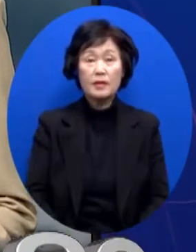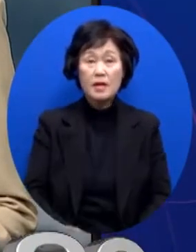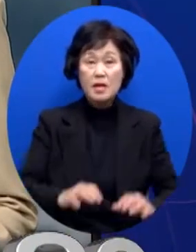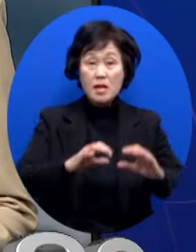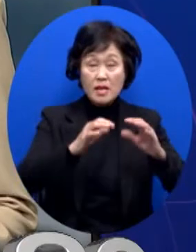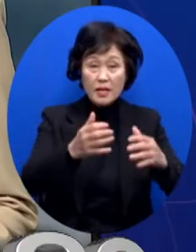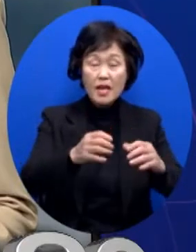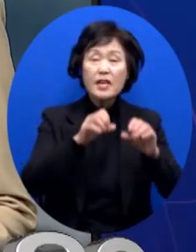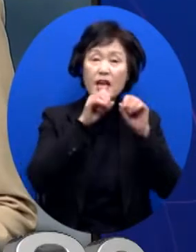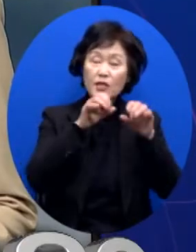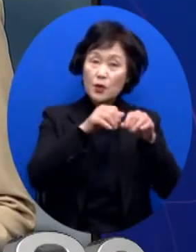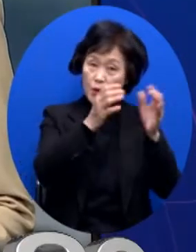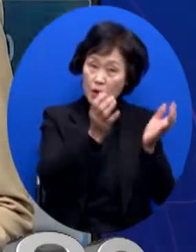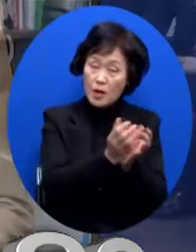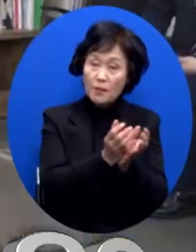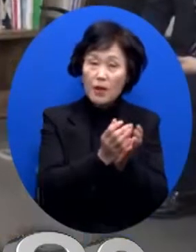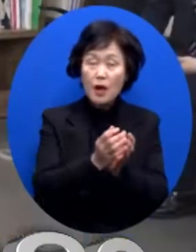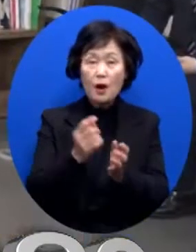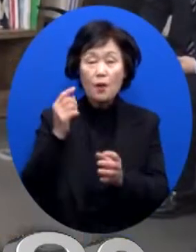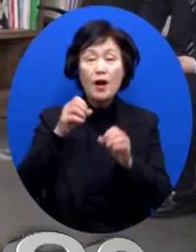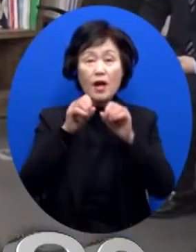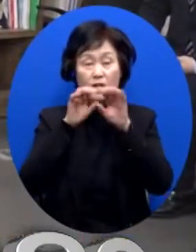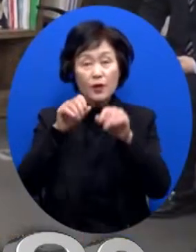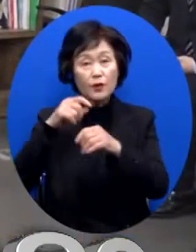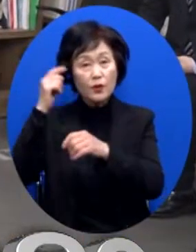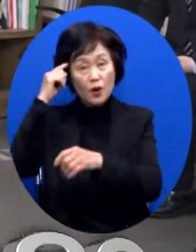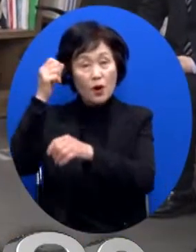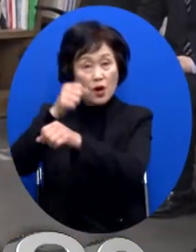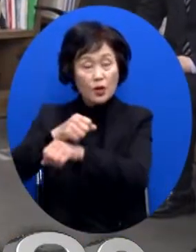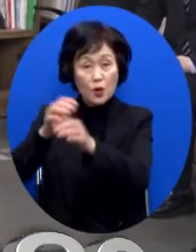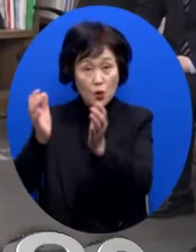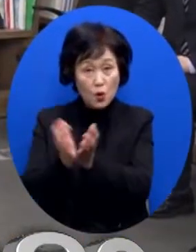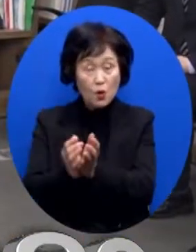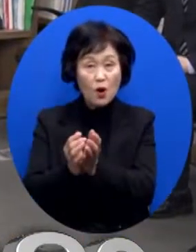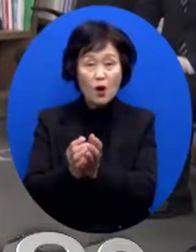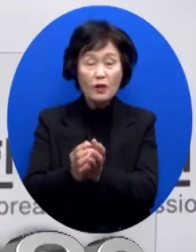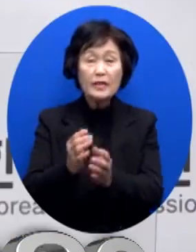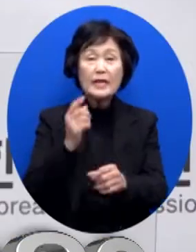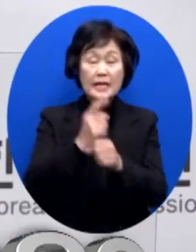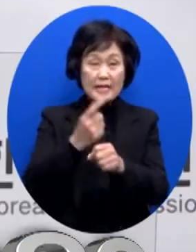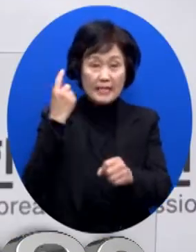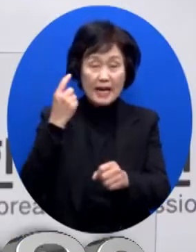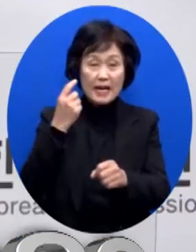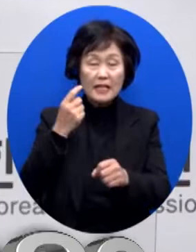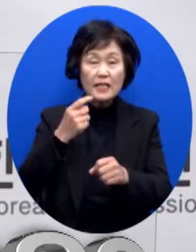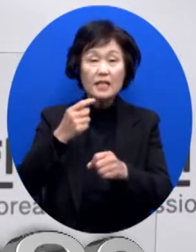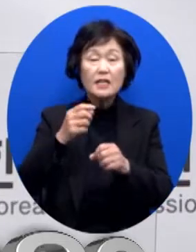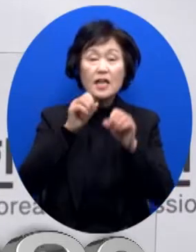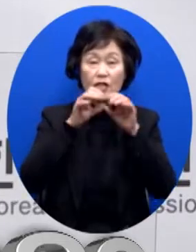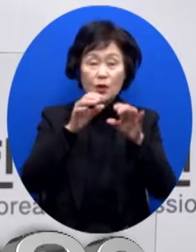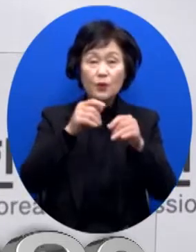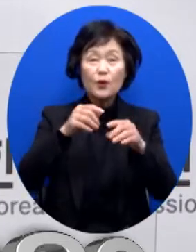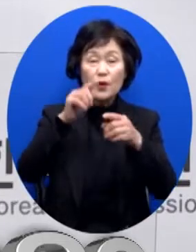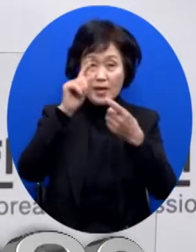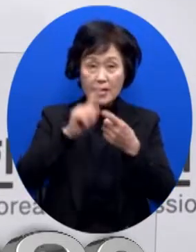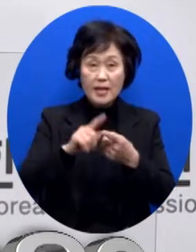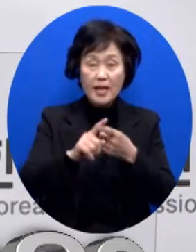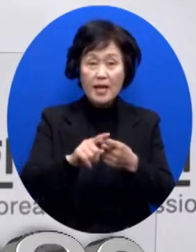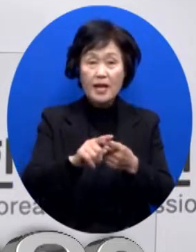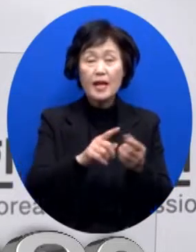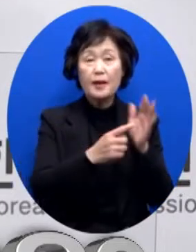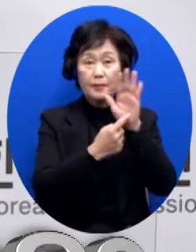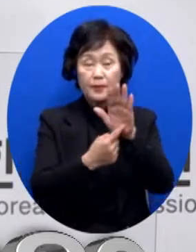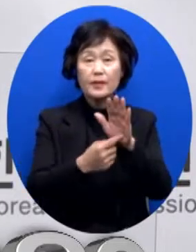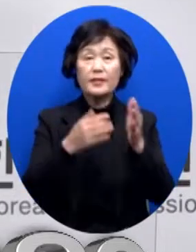와 한국 선교 연구원이 지난해 손 교현 와 글 보고 했습니다 2 30대 송 교사 b 오른 적고